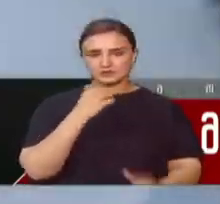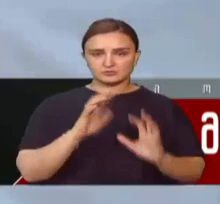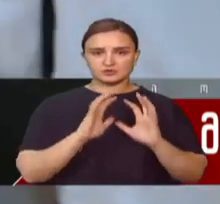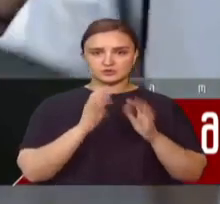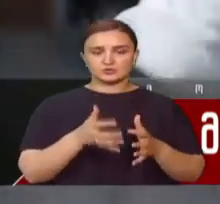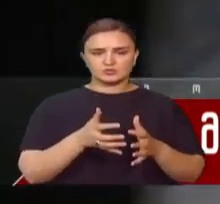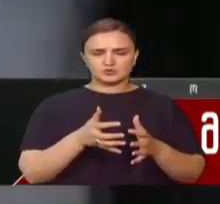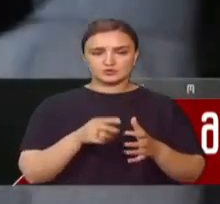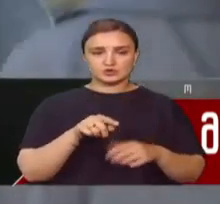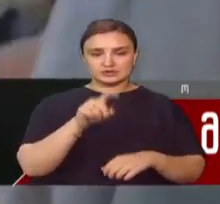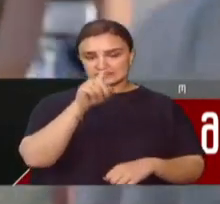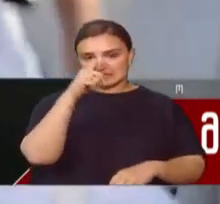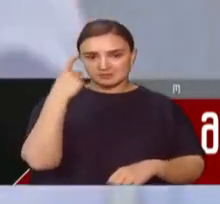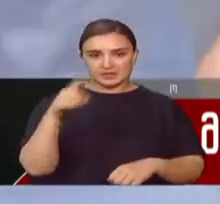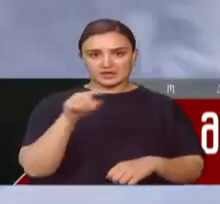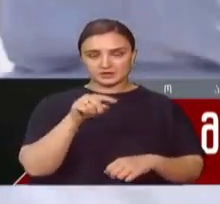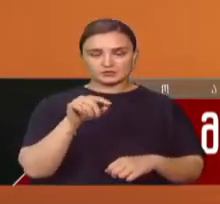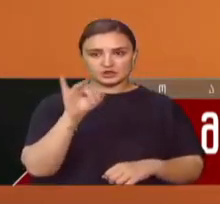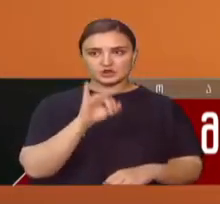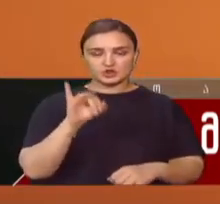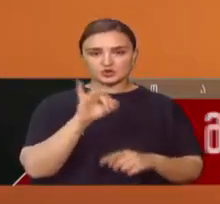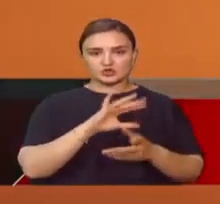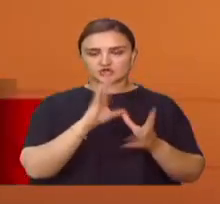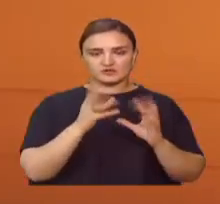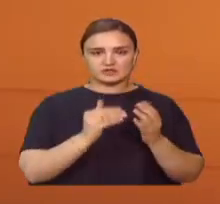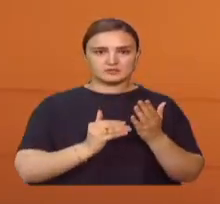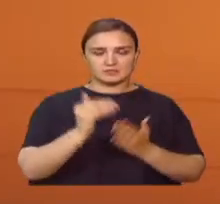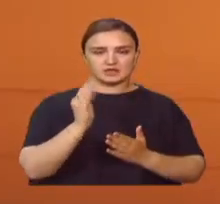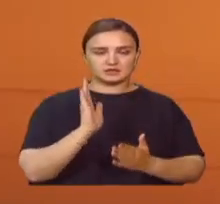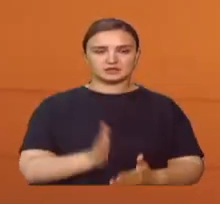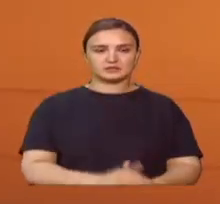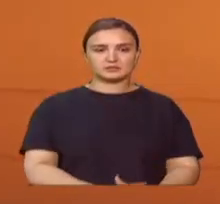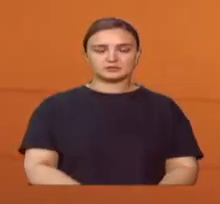მსოფლიოში დაფიქსირებული ტემპერატურის მაჩვენებელი ისტორიაში ყველაზე მაღალი იქნება.